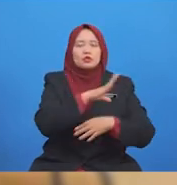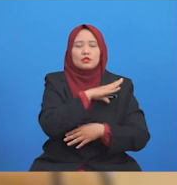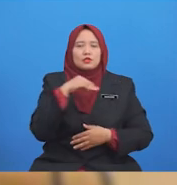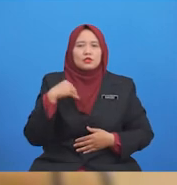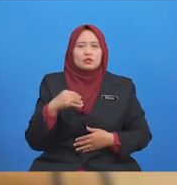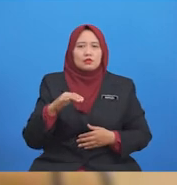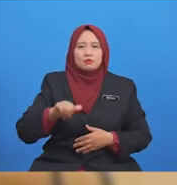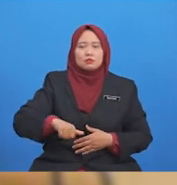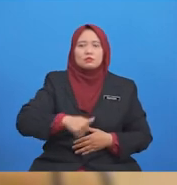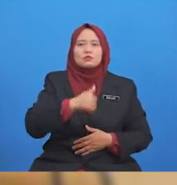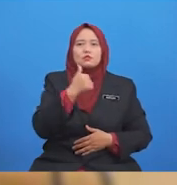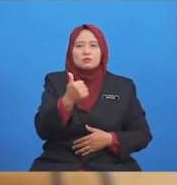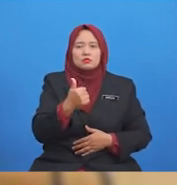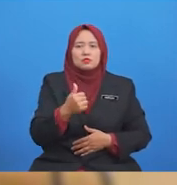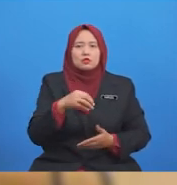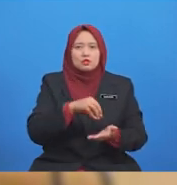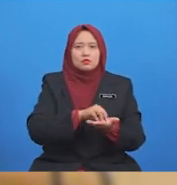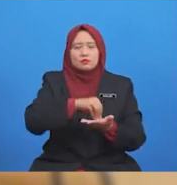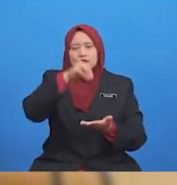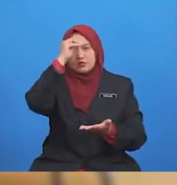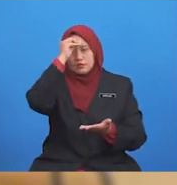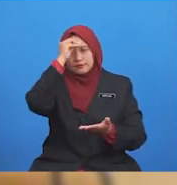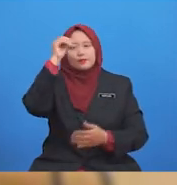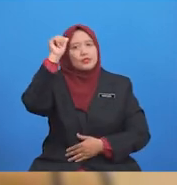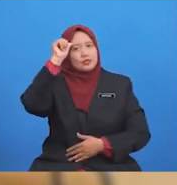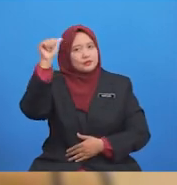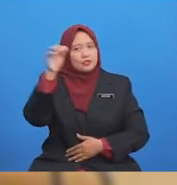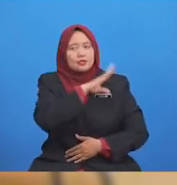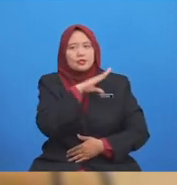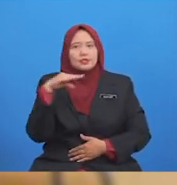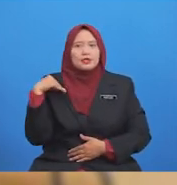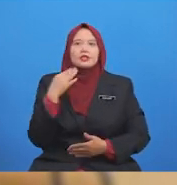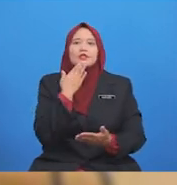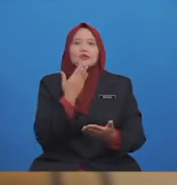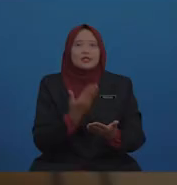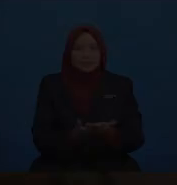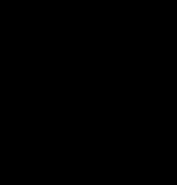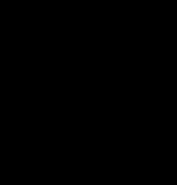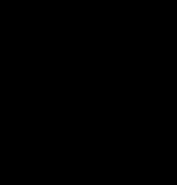dalam pelajaran anda. Assalamualaikum dan terima kasih.